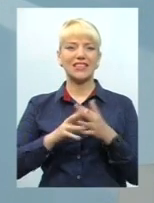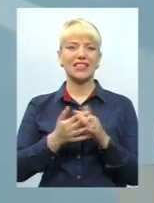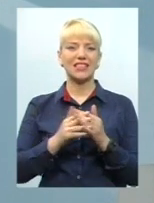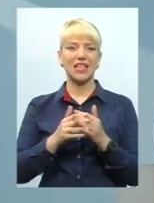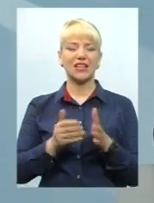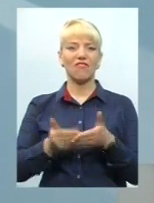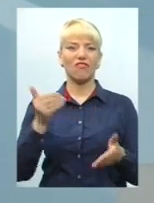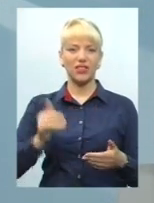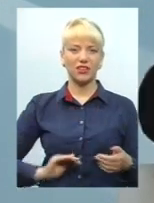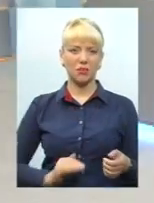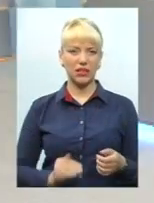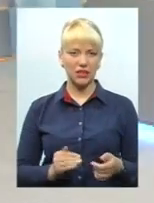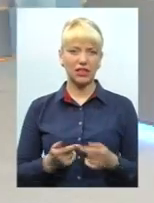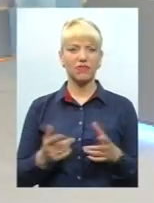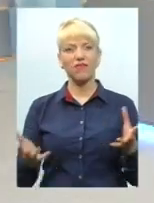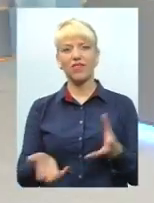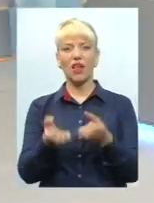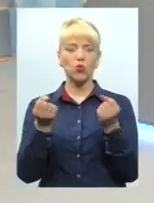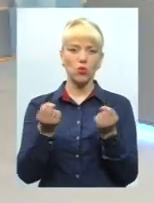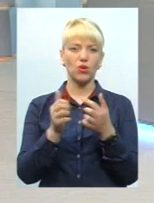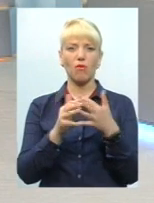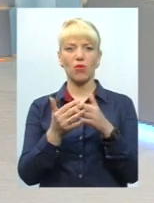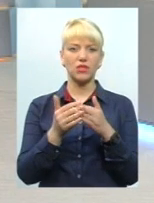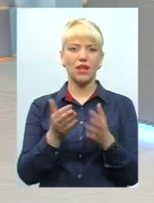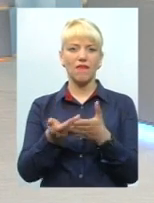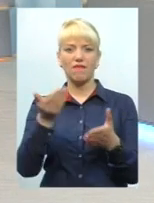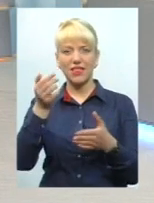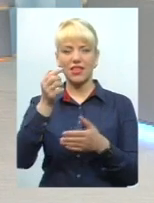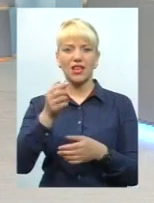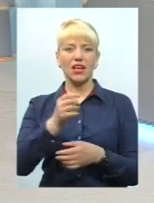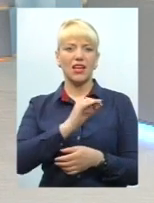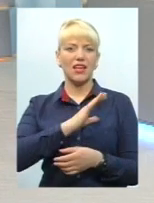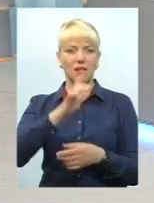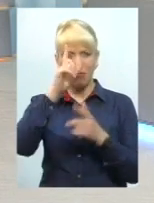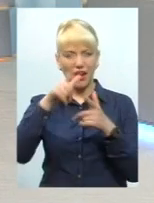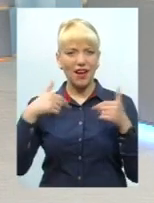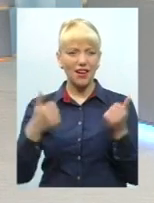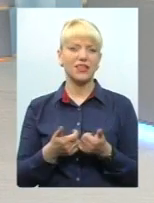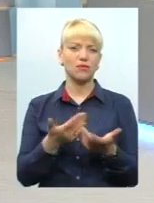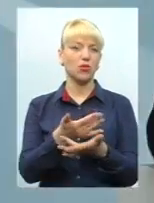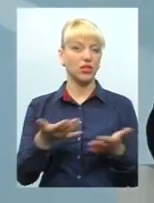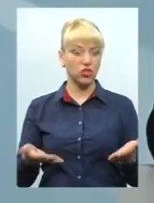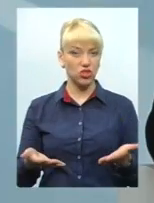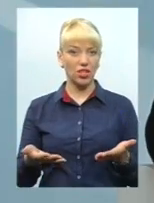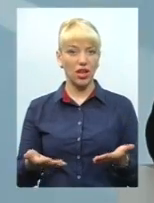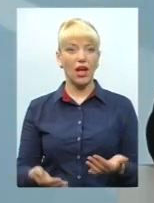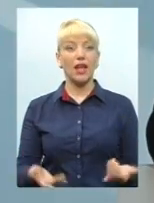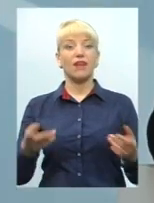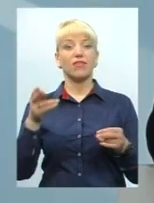буржуазних націоналістів, там врятуємо їх от, від імперіалізму» і таке інше. В кінці кінців